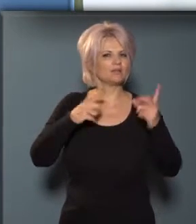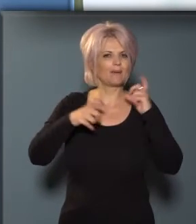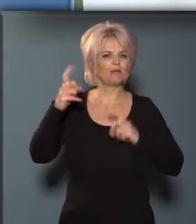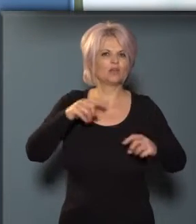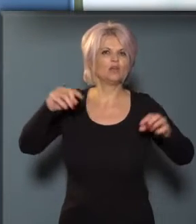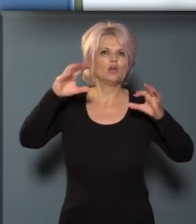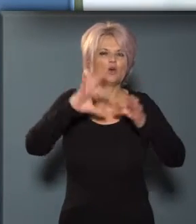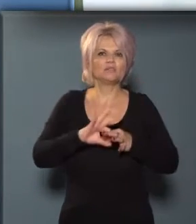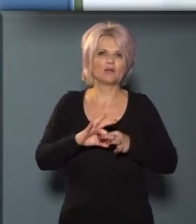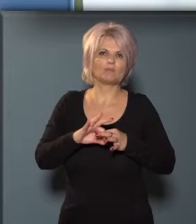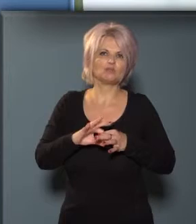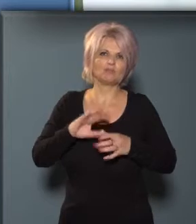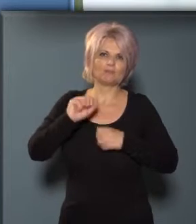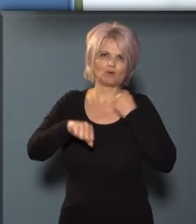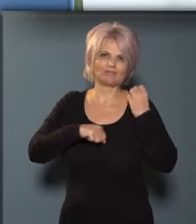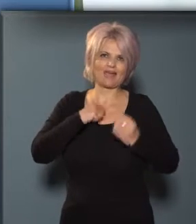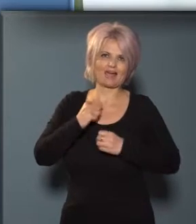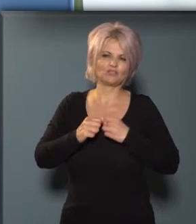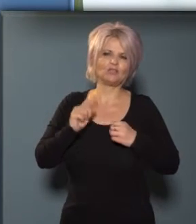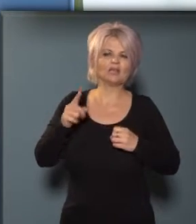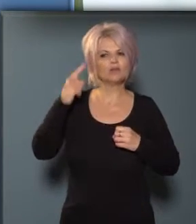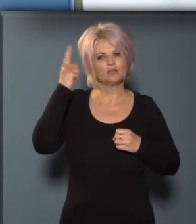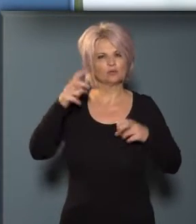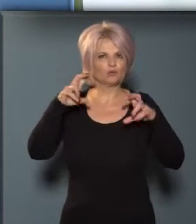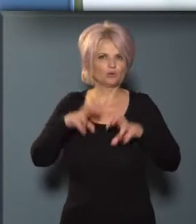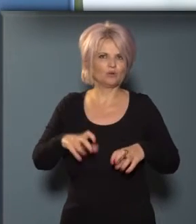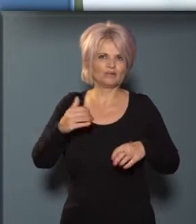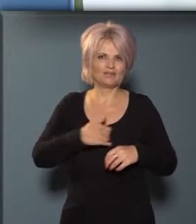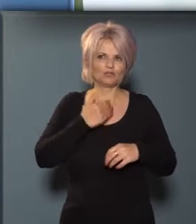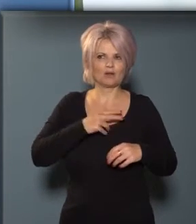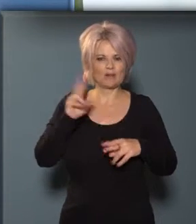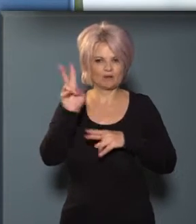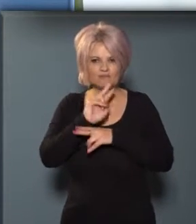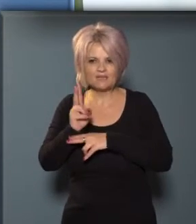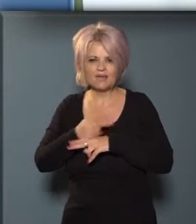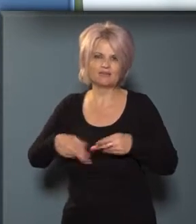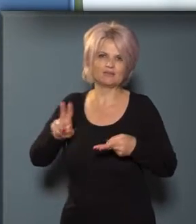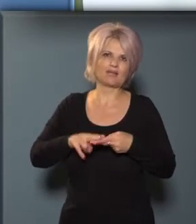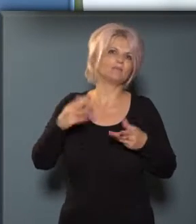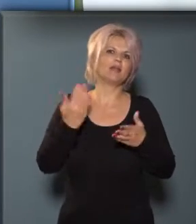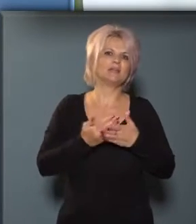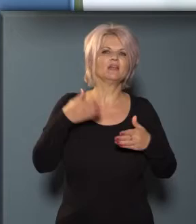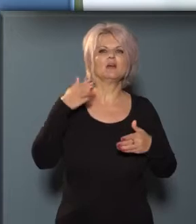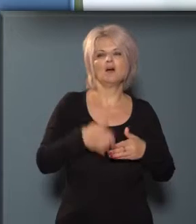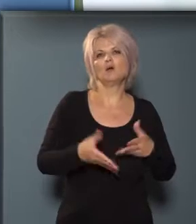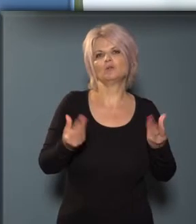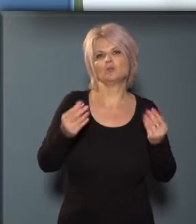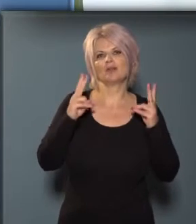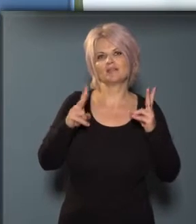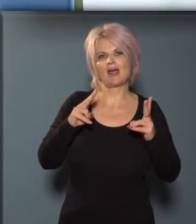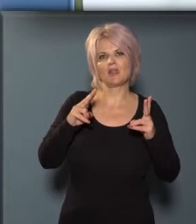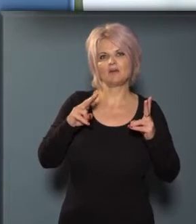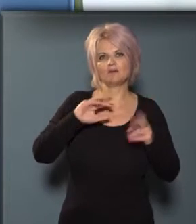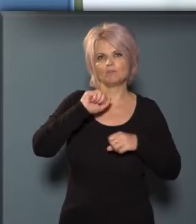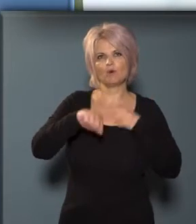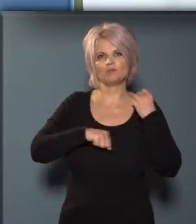összefügg a mozgással, de azt gondolom ahhoz, hogy tudjon majd ülni az iskolában, figyelni, rendben legyen, ahhoz neki nagyon sokat kell mozogni, és